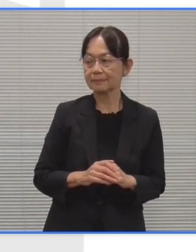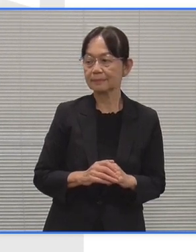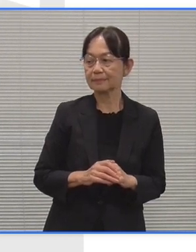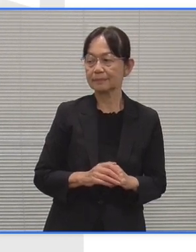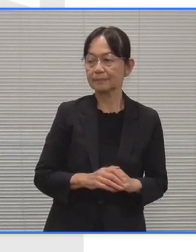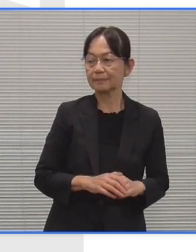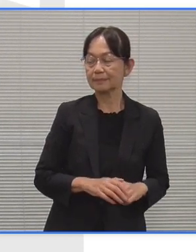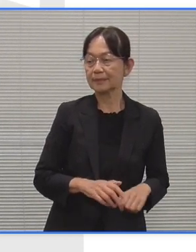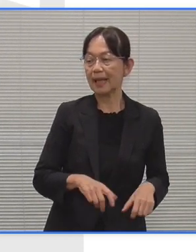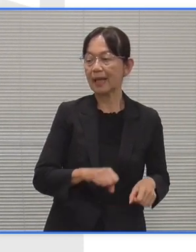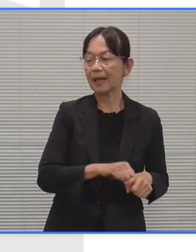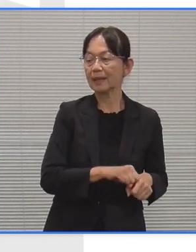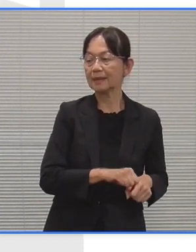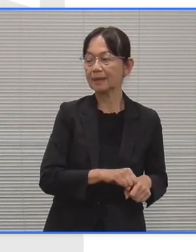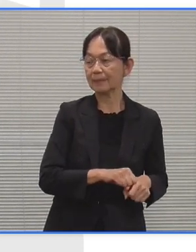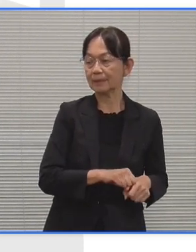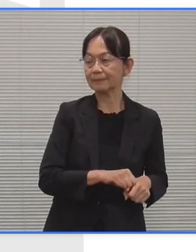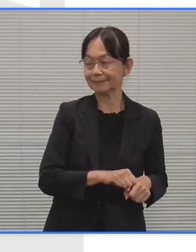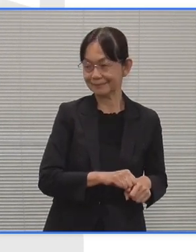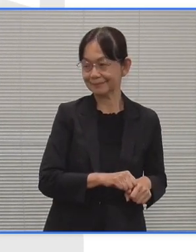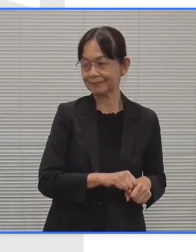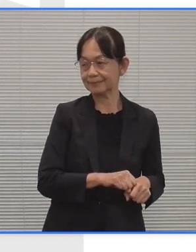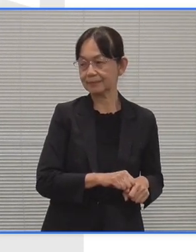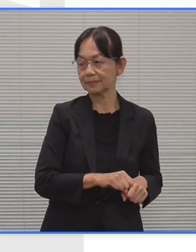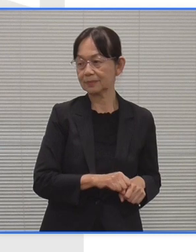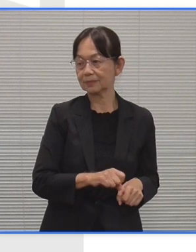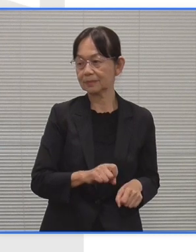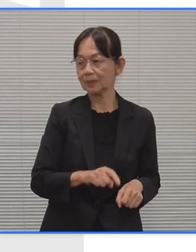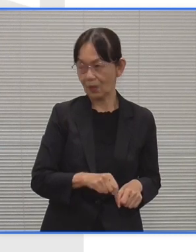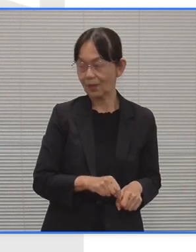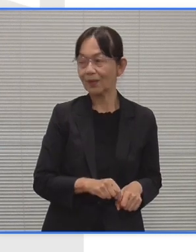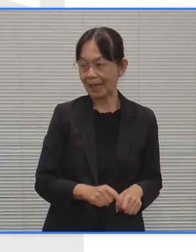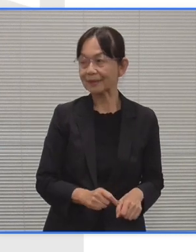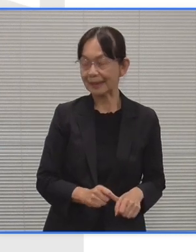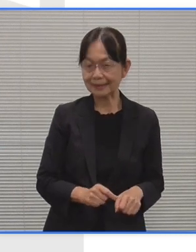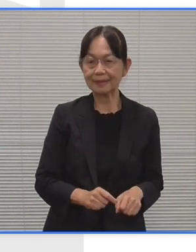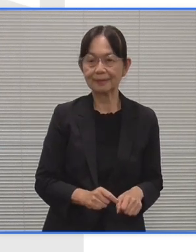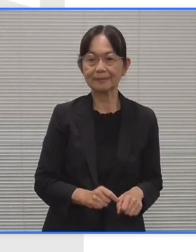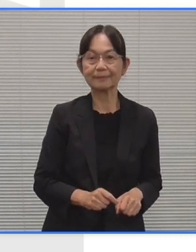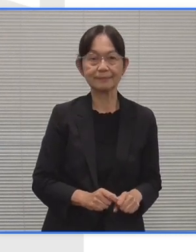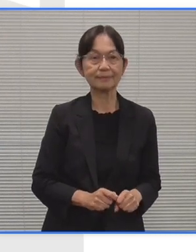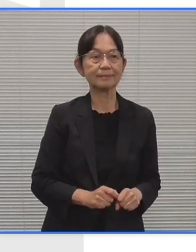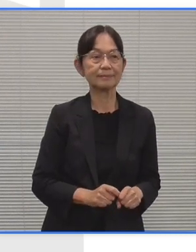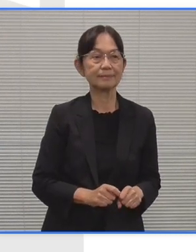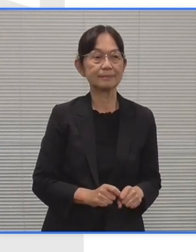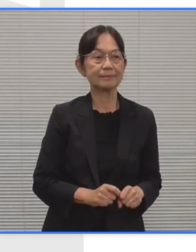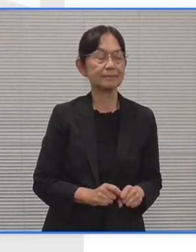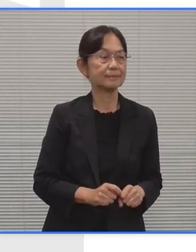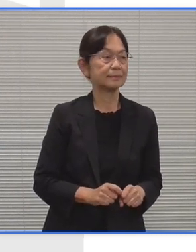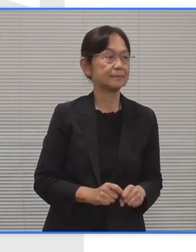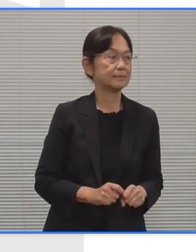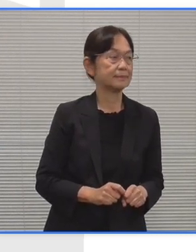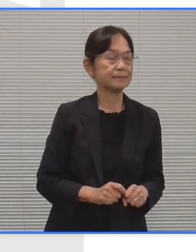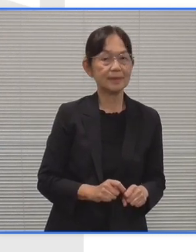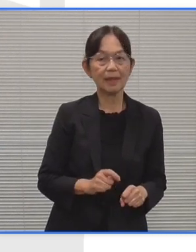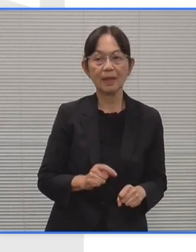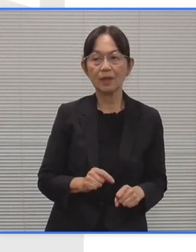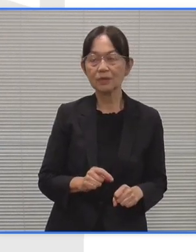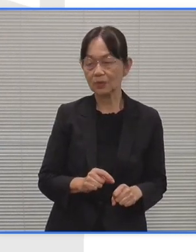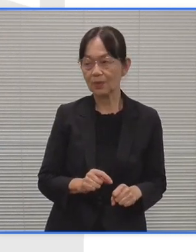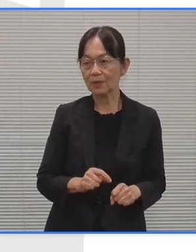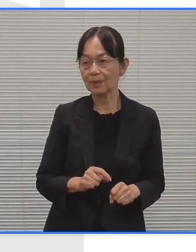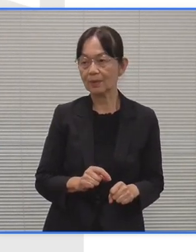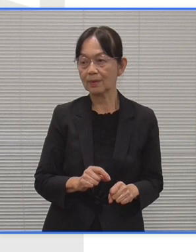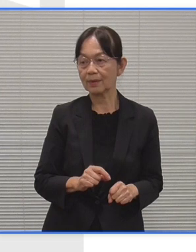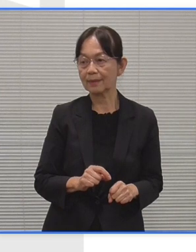前ファンド側と情報共有の場を設けたいというお話があったかと思うんですけども、その後を面